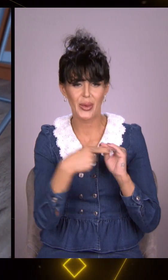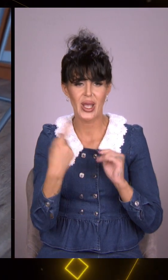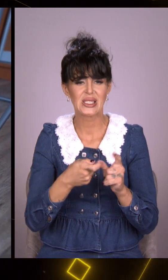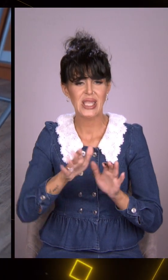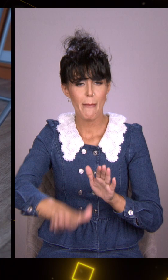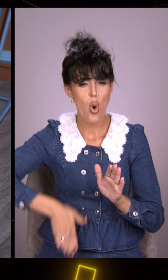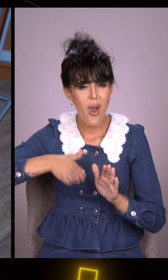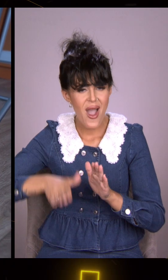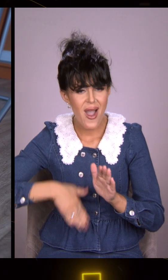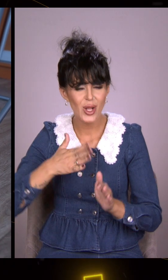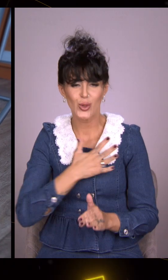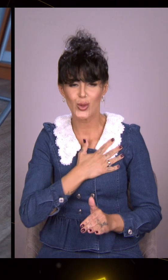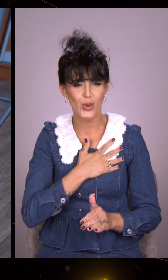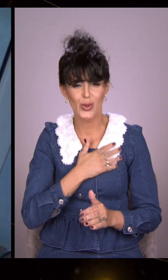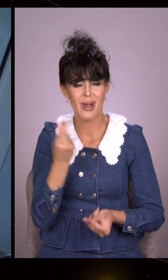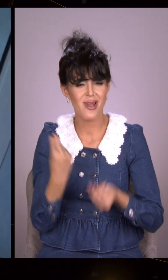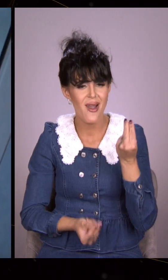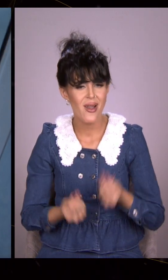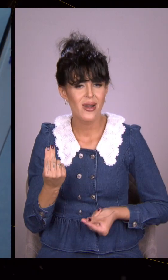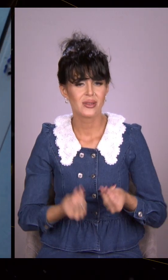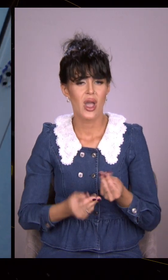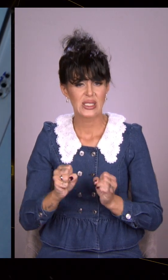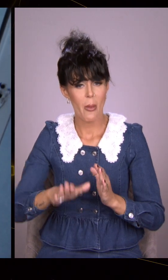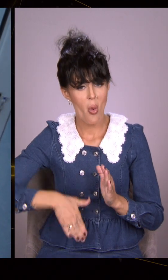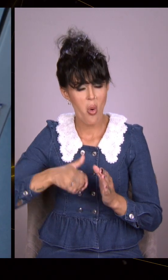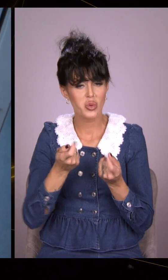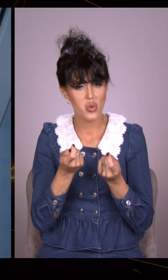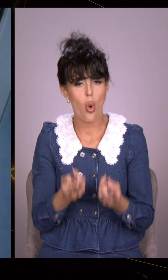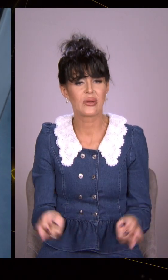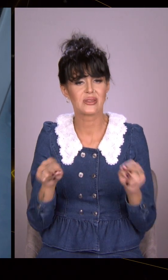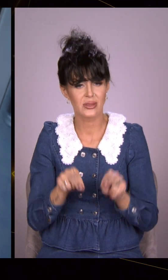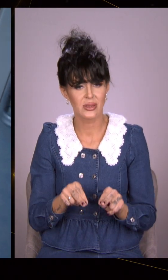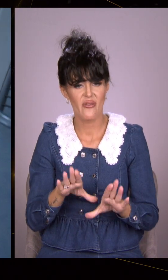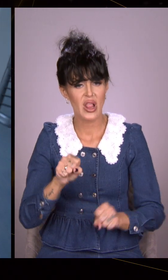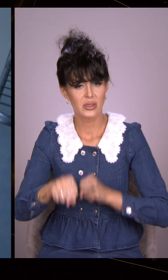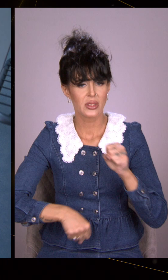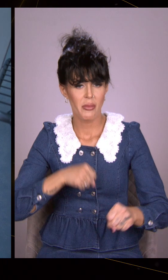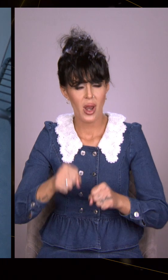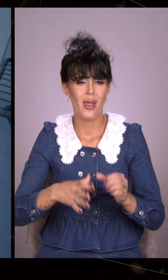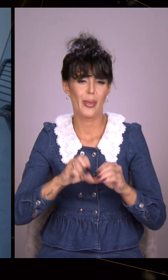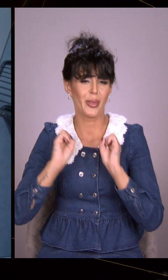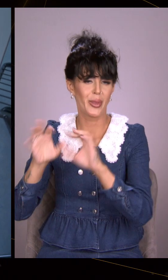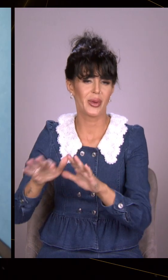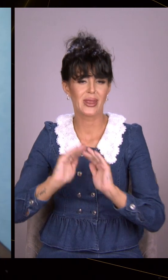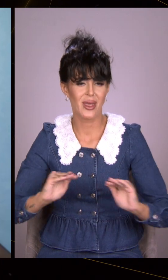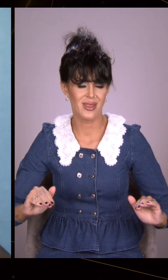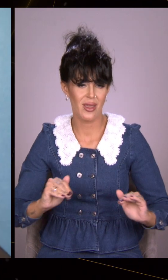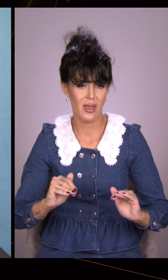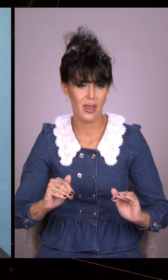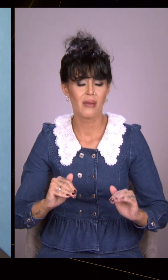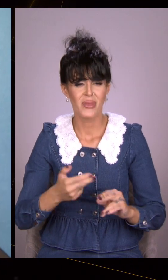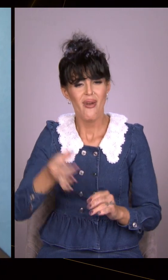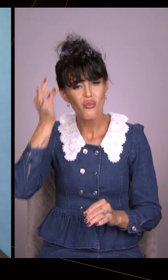самокаті кататися. Оце самокат остався. Велосипед ми віддали дітям, хай діти катаються.